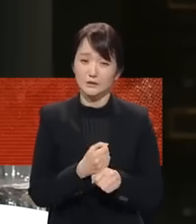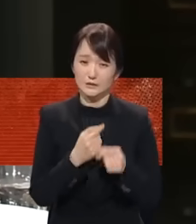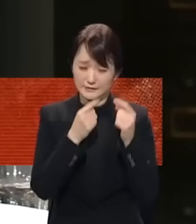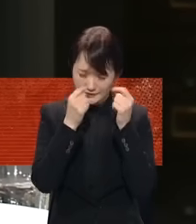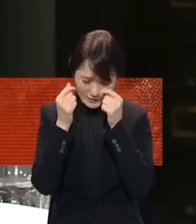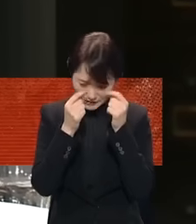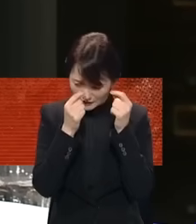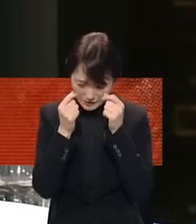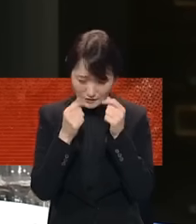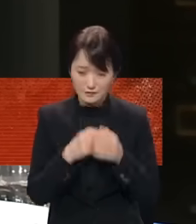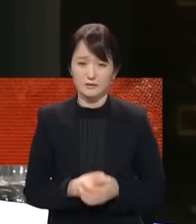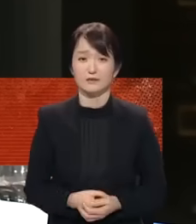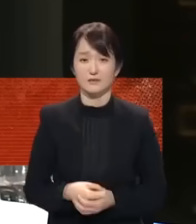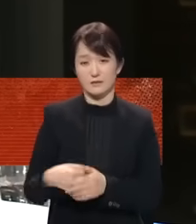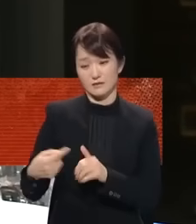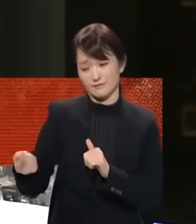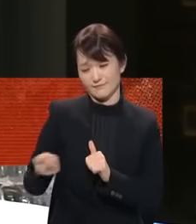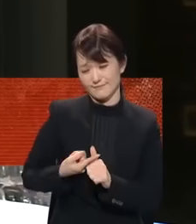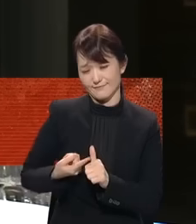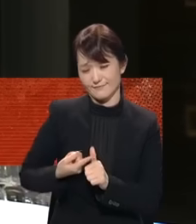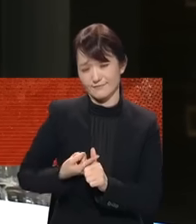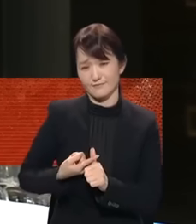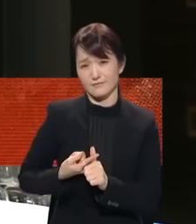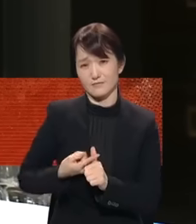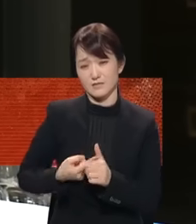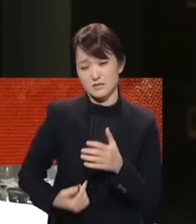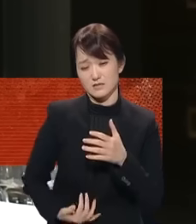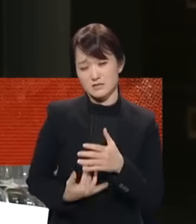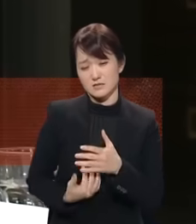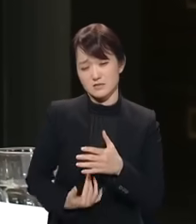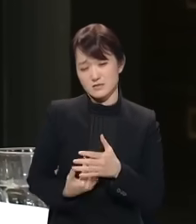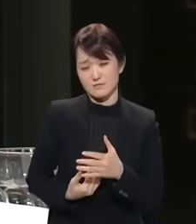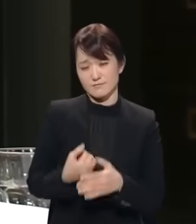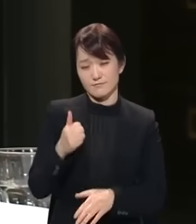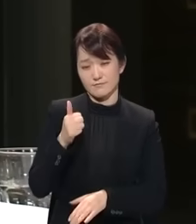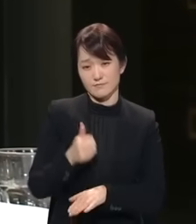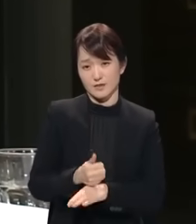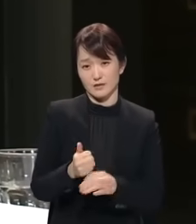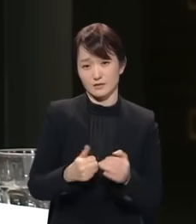눈치는 눈치대로 보고 또 욕은 욕대로 먹고 속이 부글부글한